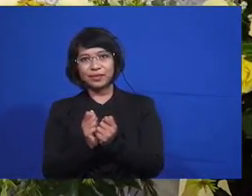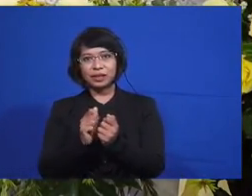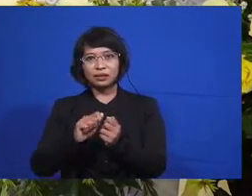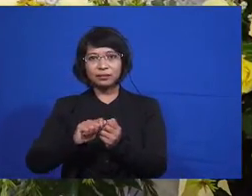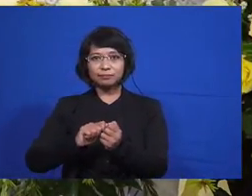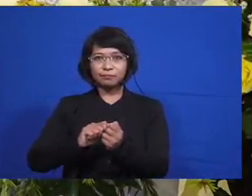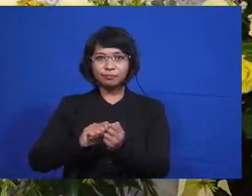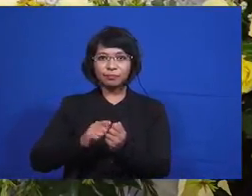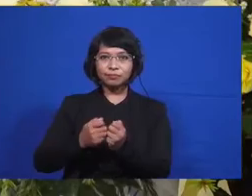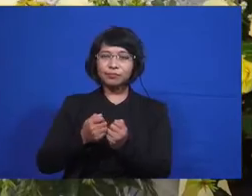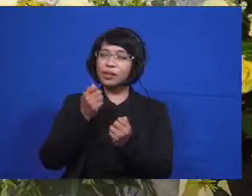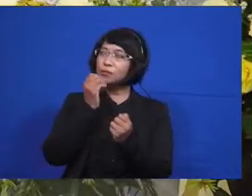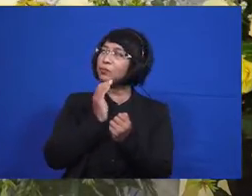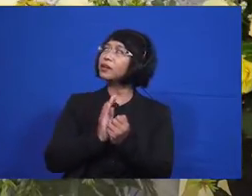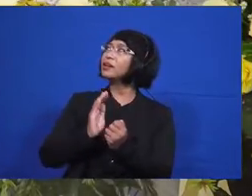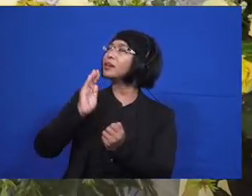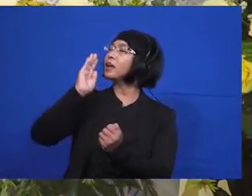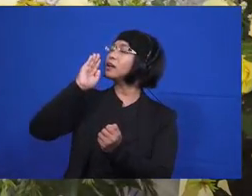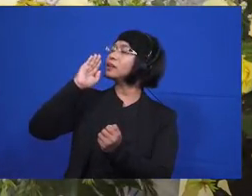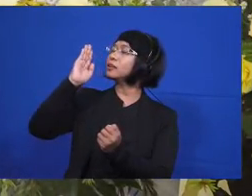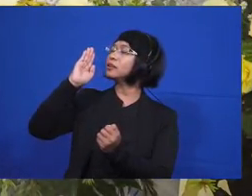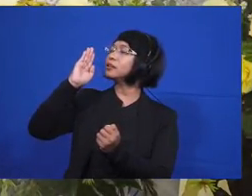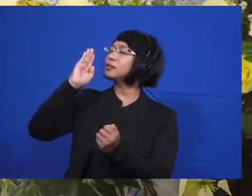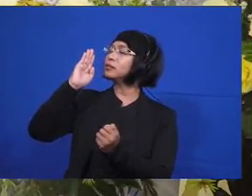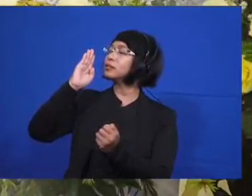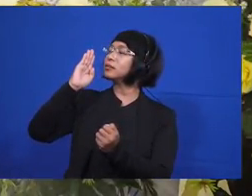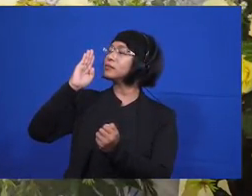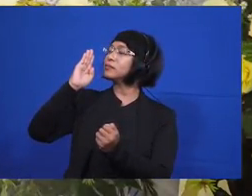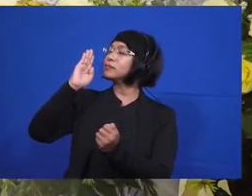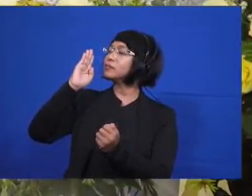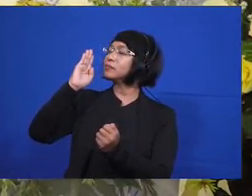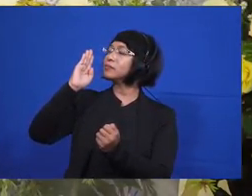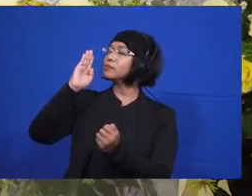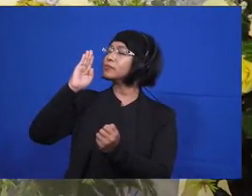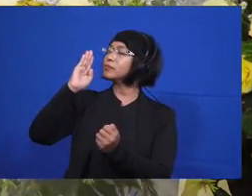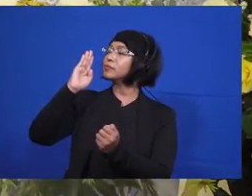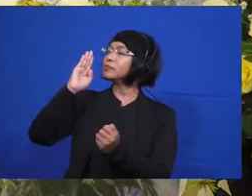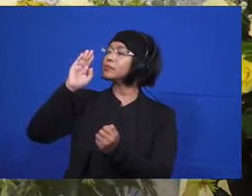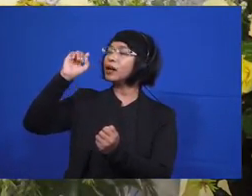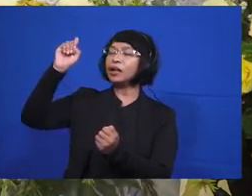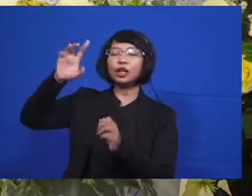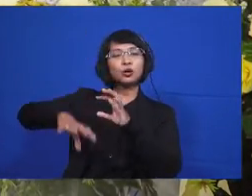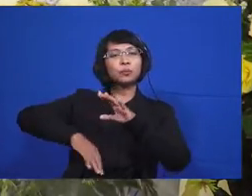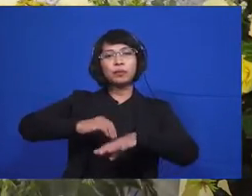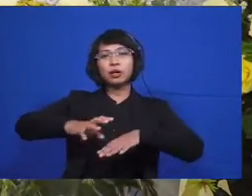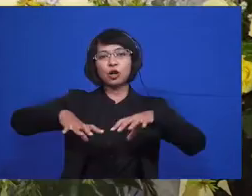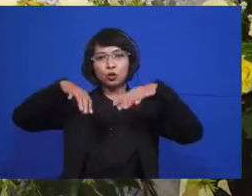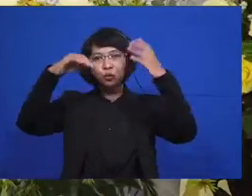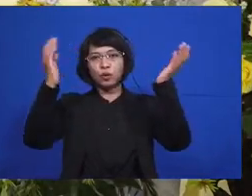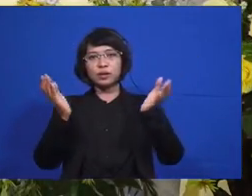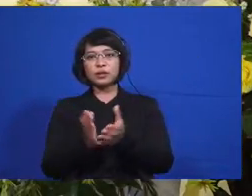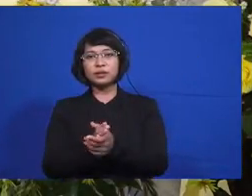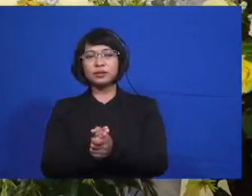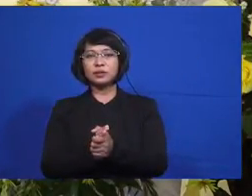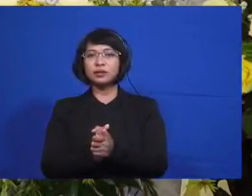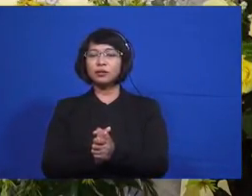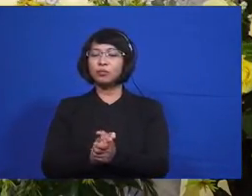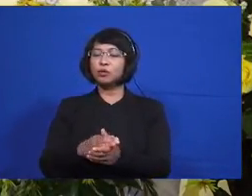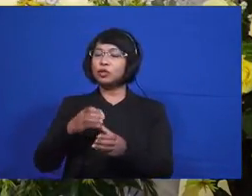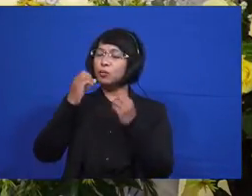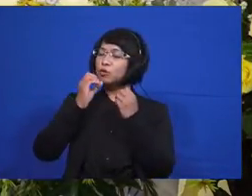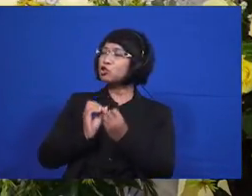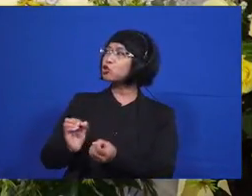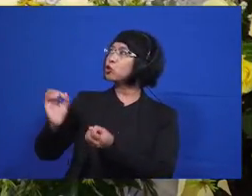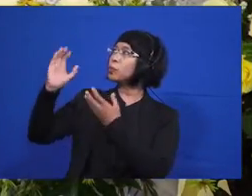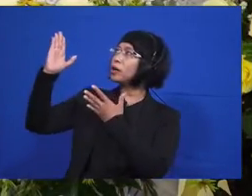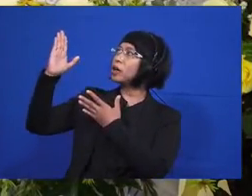dengan menengadah ke langit, kepadamu Allah Bapa yang Maha Kuasa, sambil mengucap syukur kepadamu,